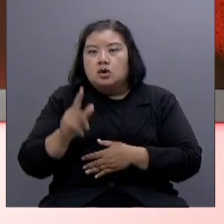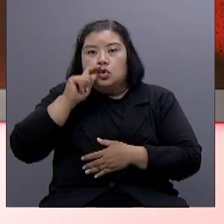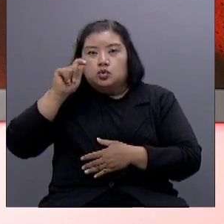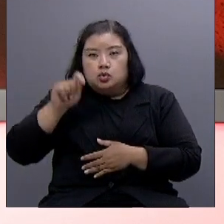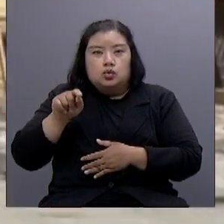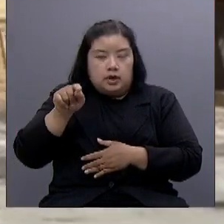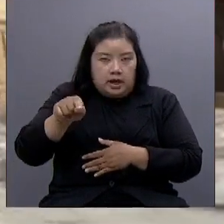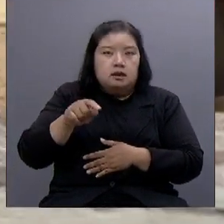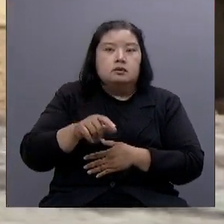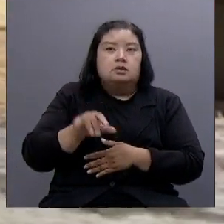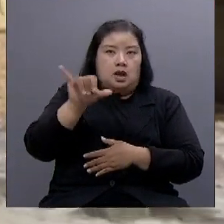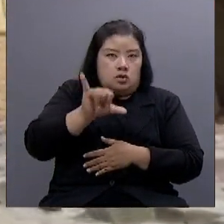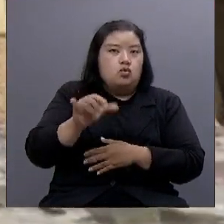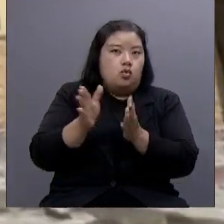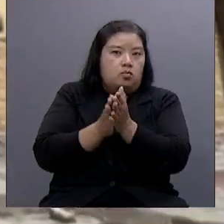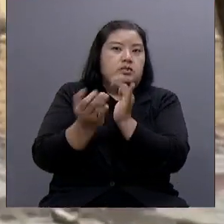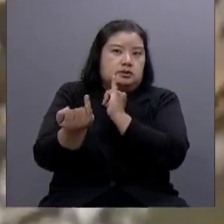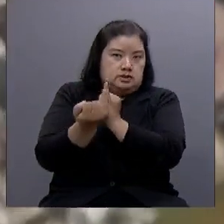ตกค่ะ